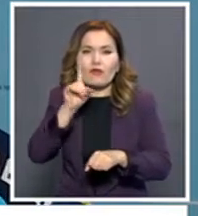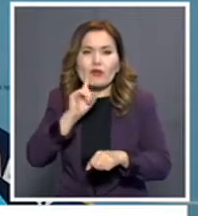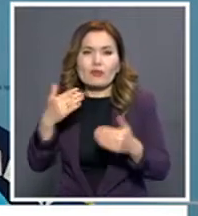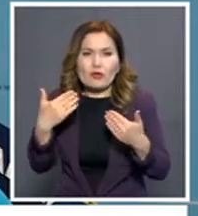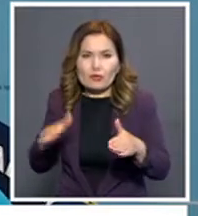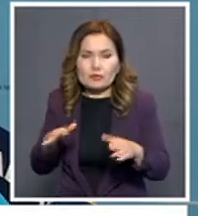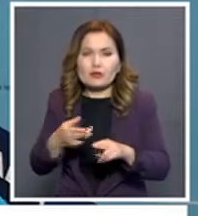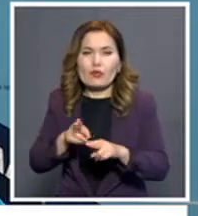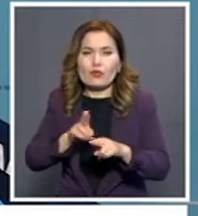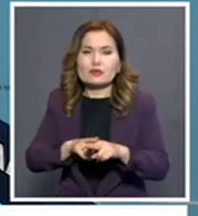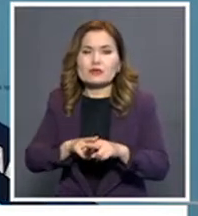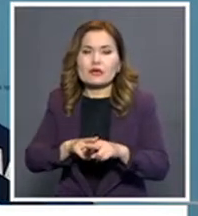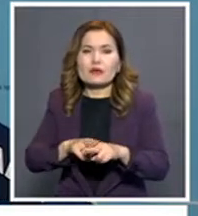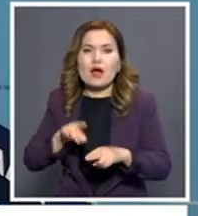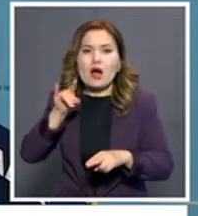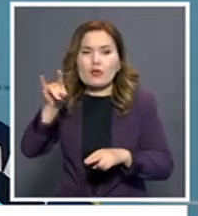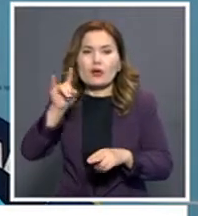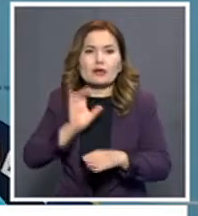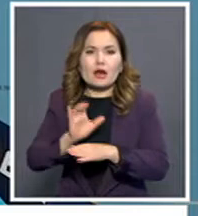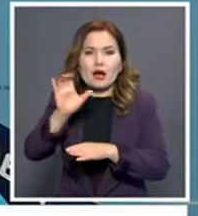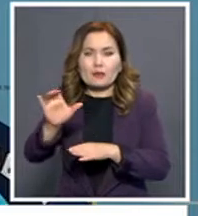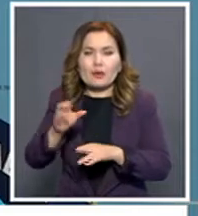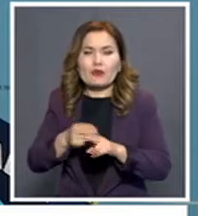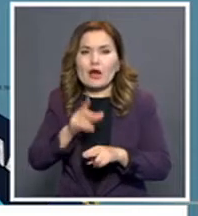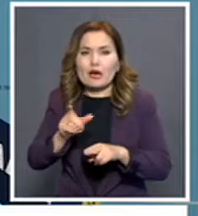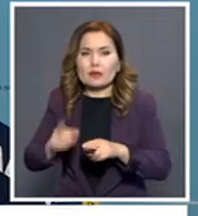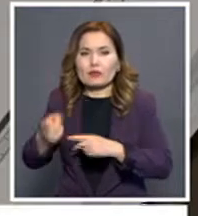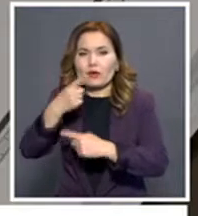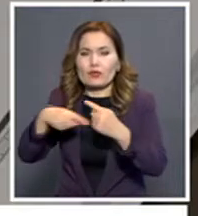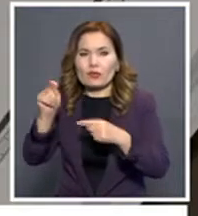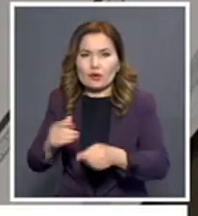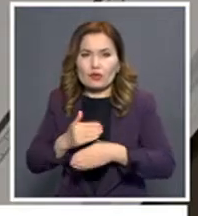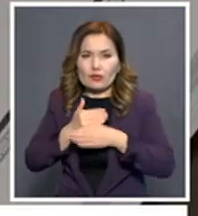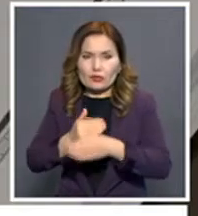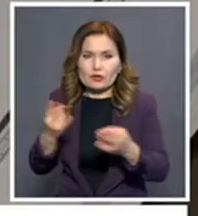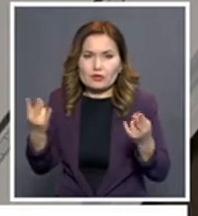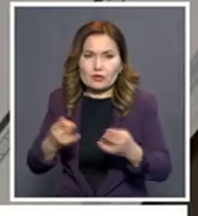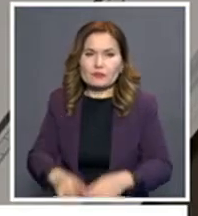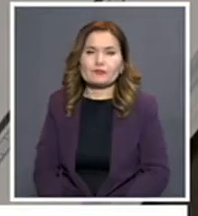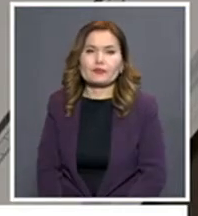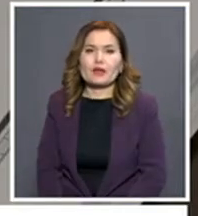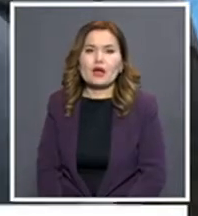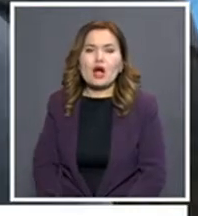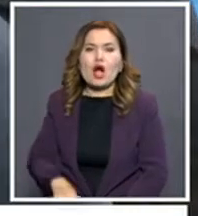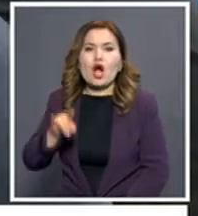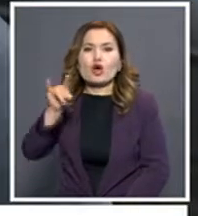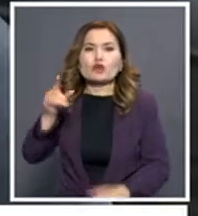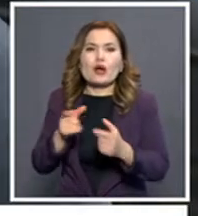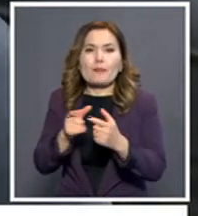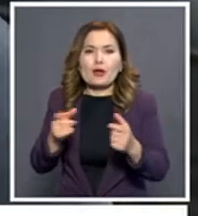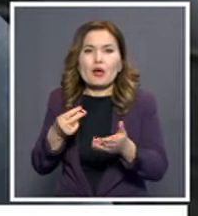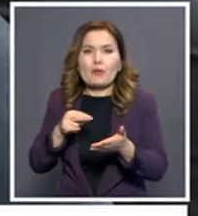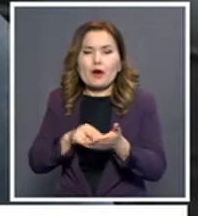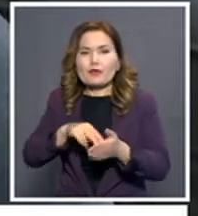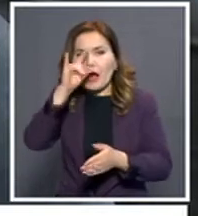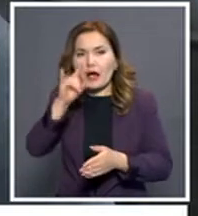келтіріп, біздің азаматтарға ұшақтармен пайдалануға мүмкіншілік беру. Айта кетейік, ұшақ билетінің құнын